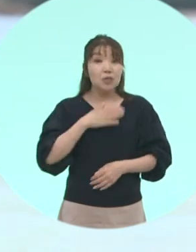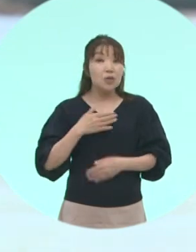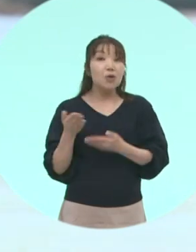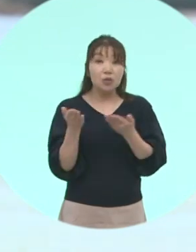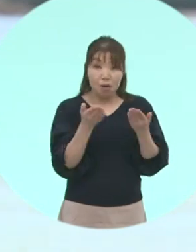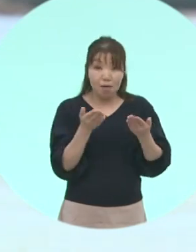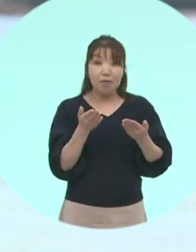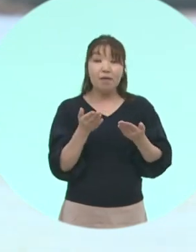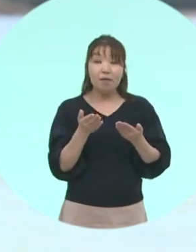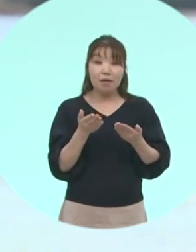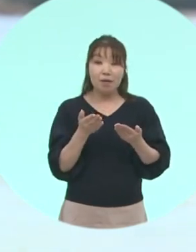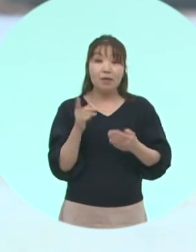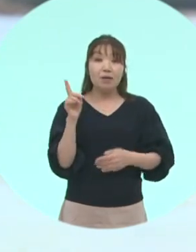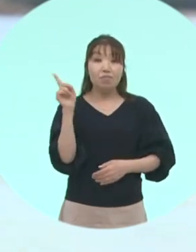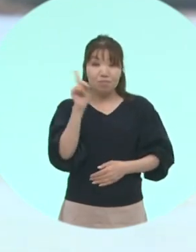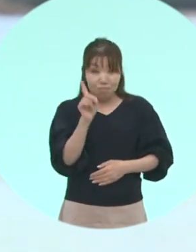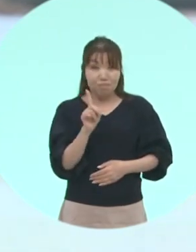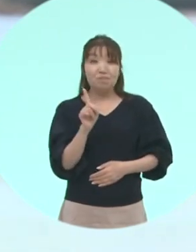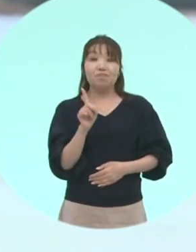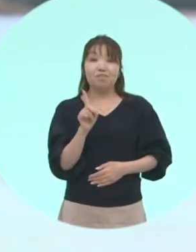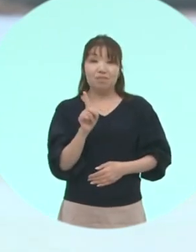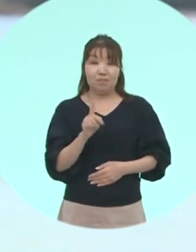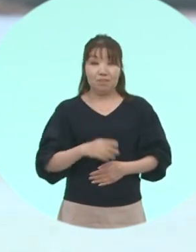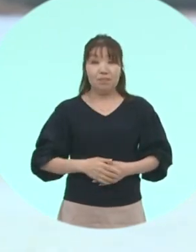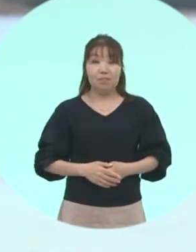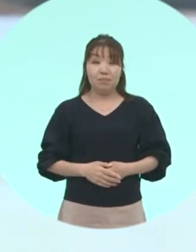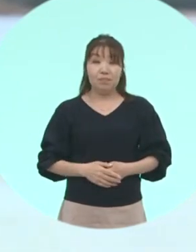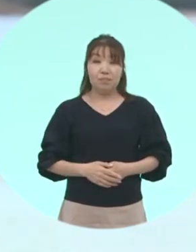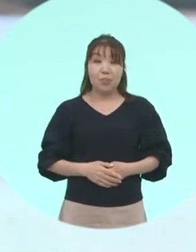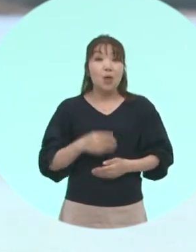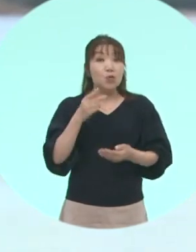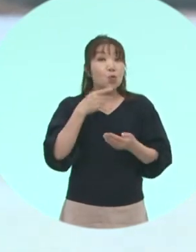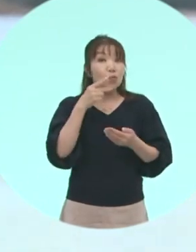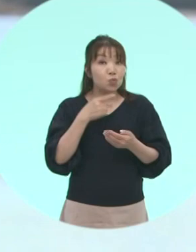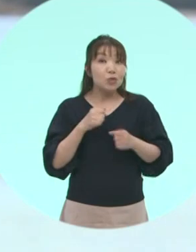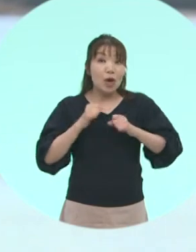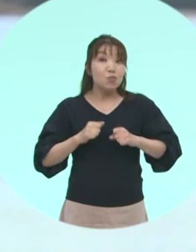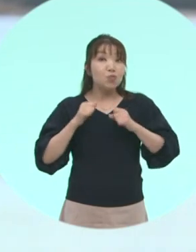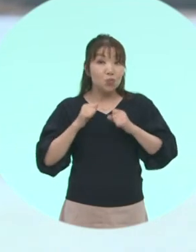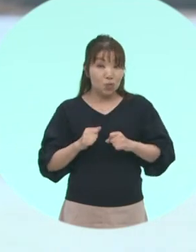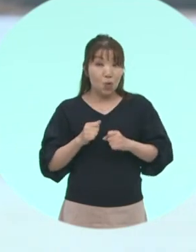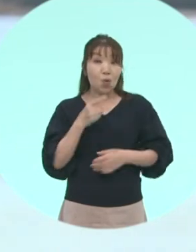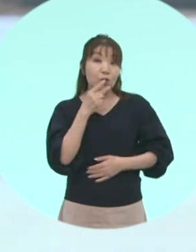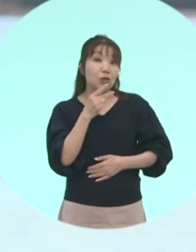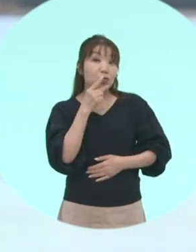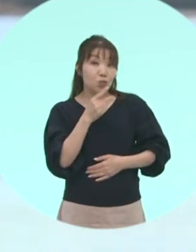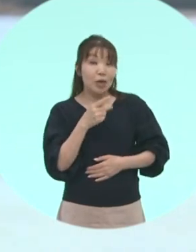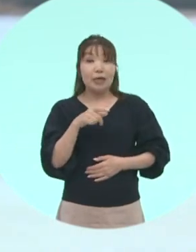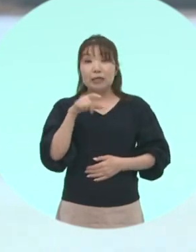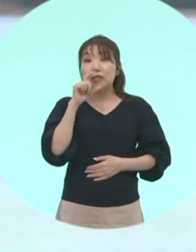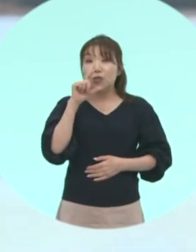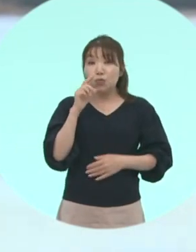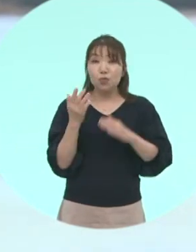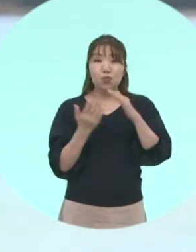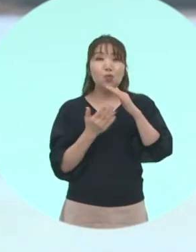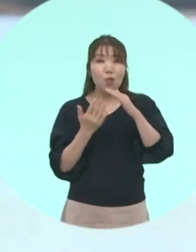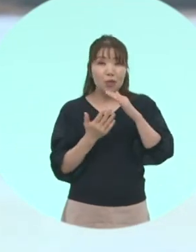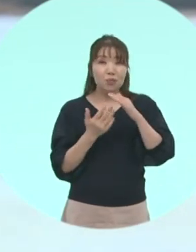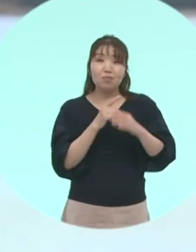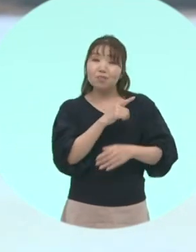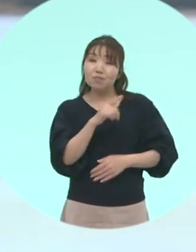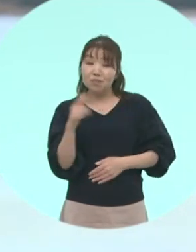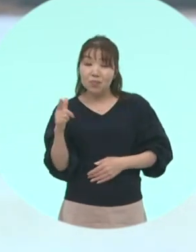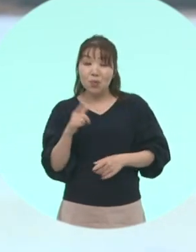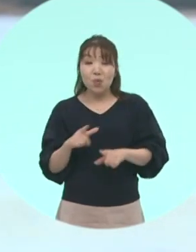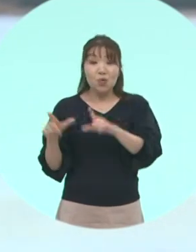か？生活習慣病とは、食事や運動、喫煙、飲酒、ストレスなど生